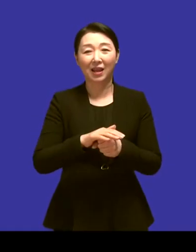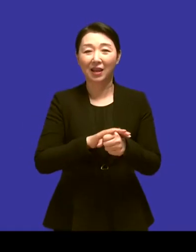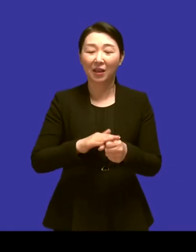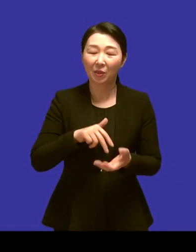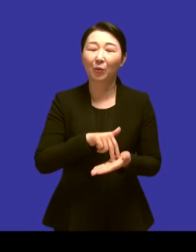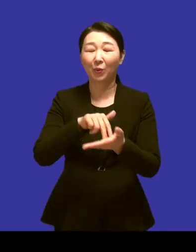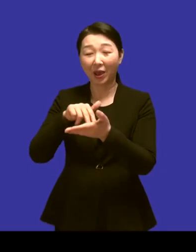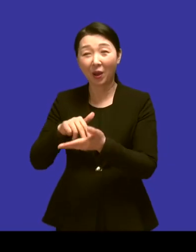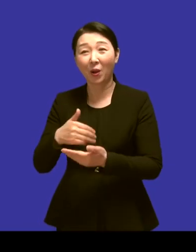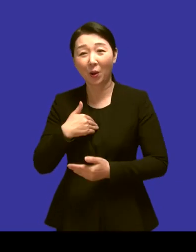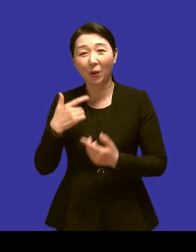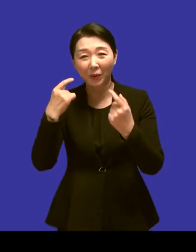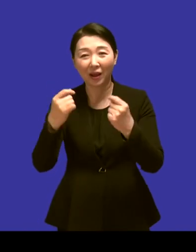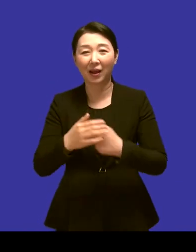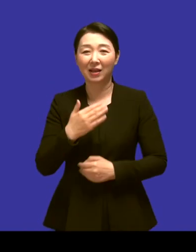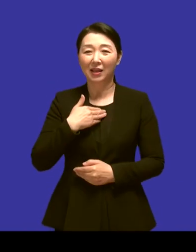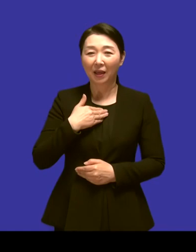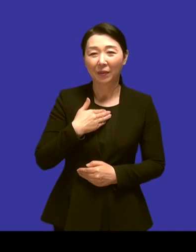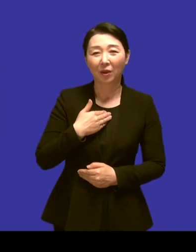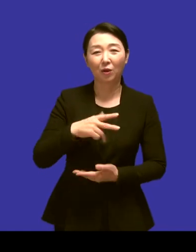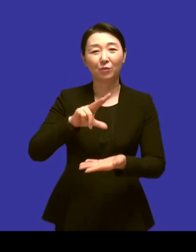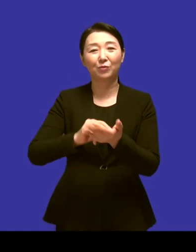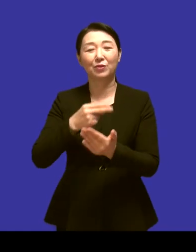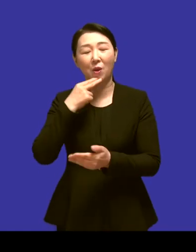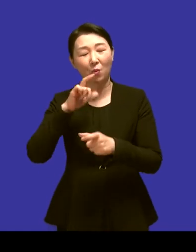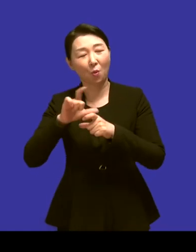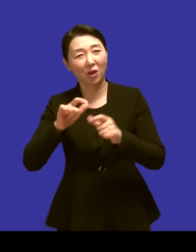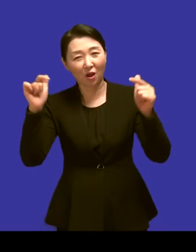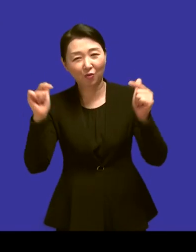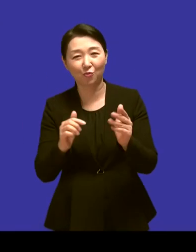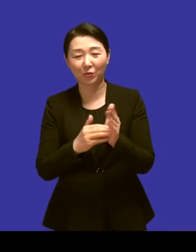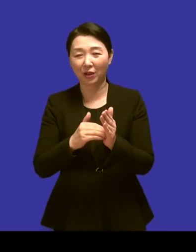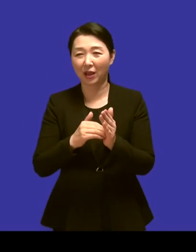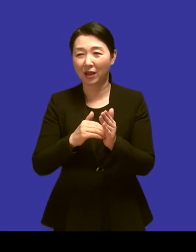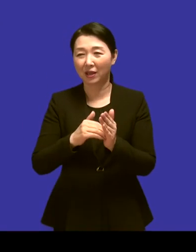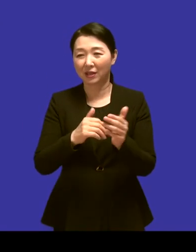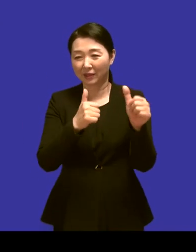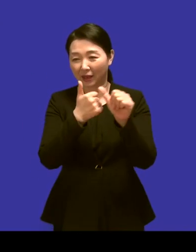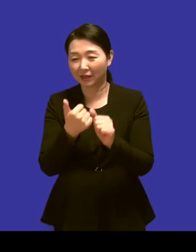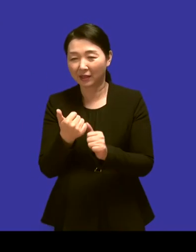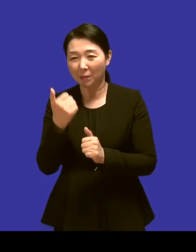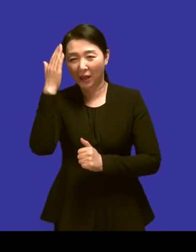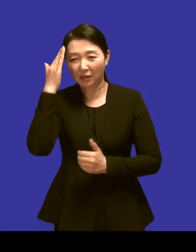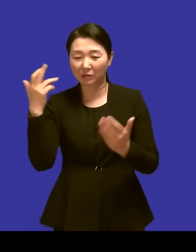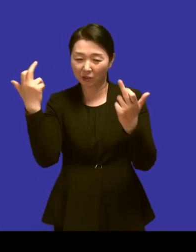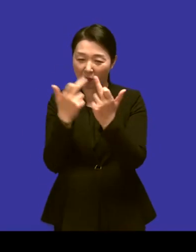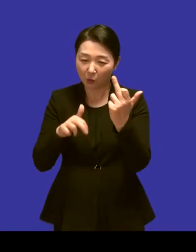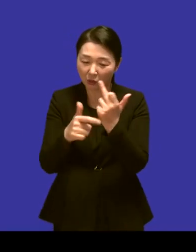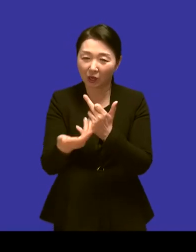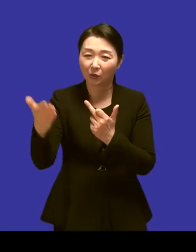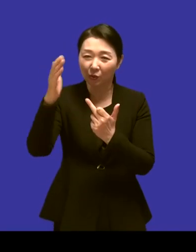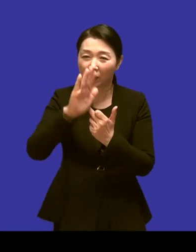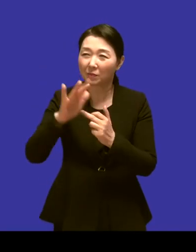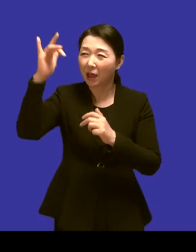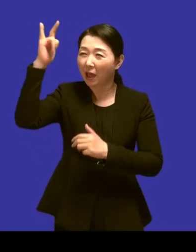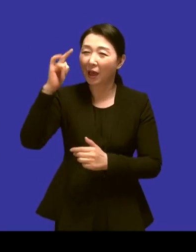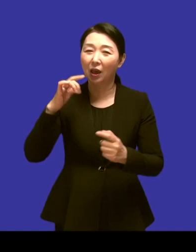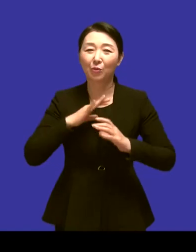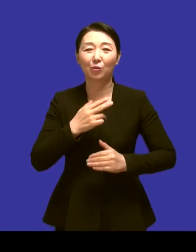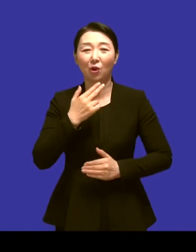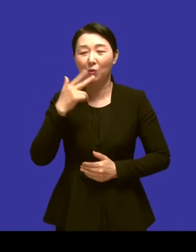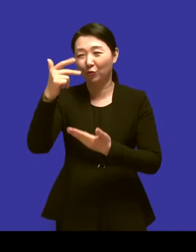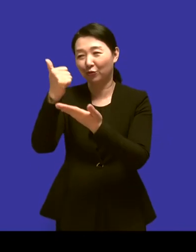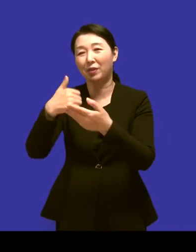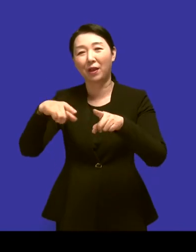했던 몸에 내게 여전히 Don't worry 다면 고민거리를 줄였지. 내가 사망의 음침한 골짜기로 다닐지라도 해를 두려워 않는 것